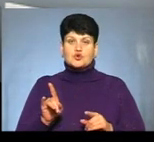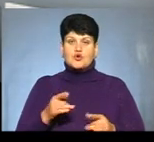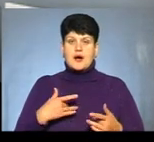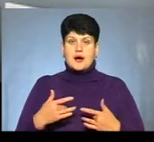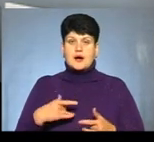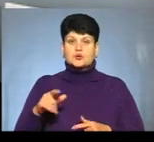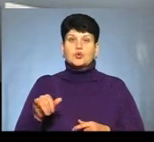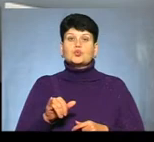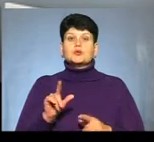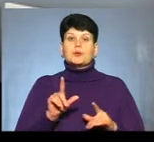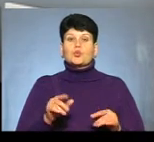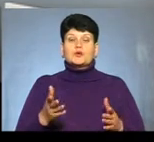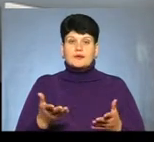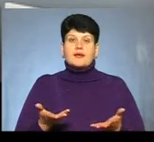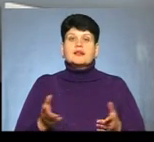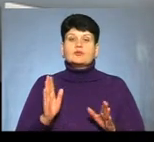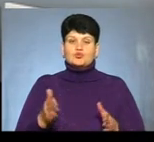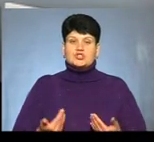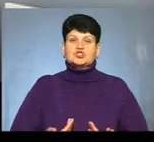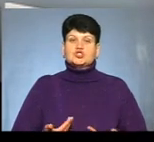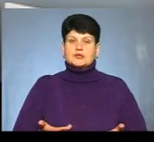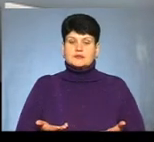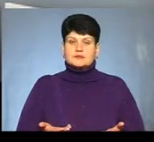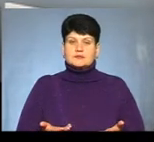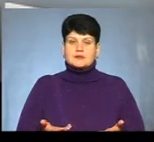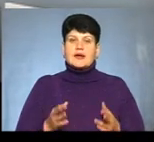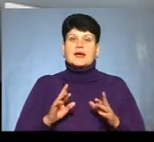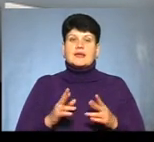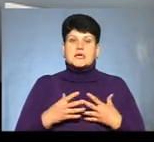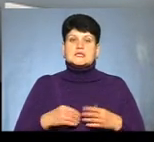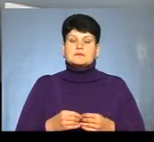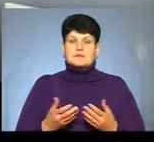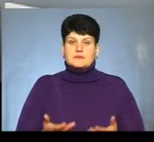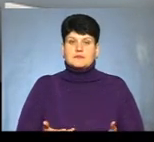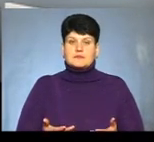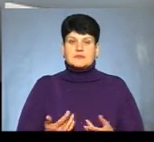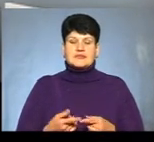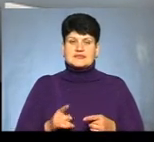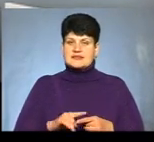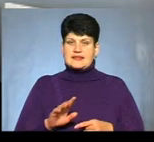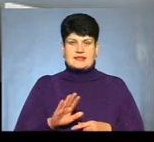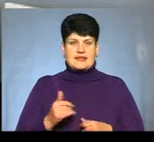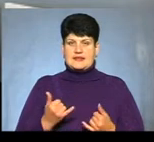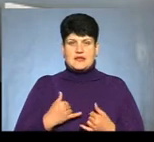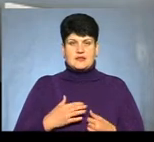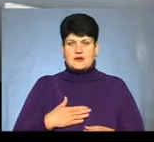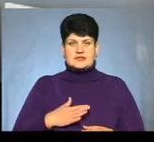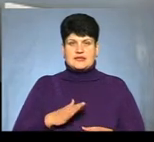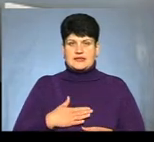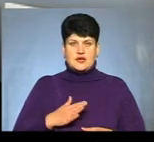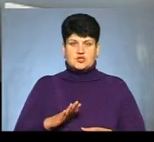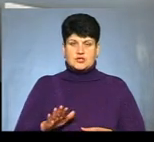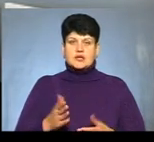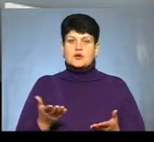подумали, що актор, куди ж то він поїде, а де він буде жити, і як сім'єю. Це не для нас, це